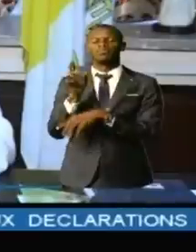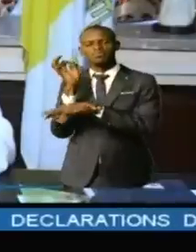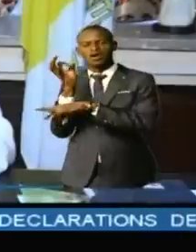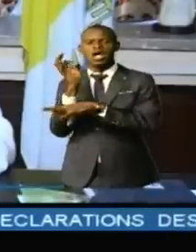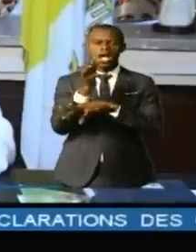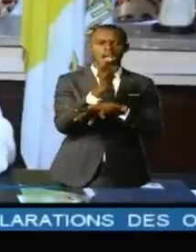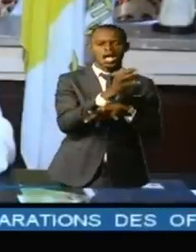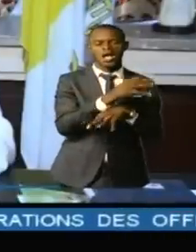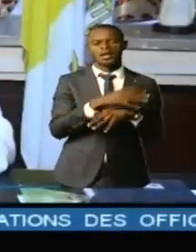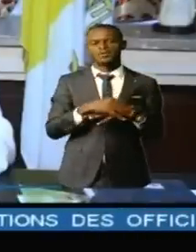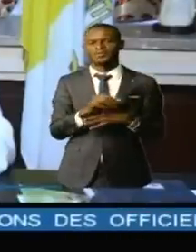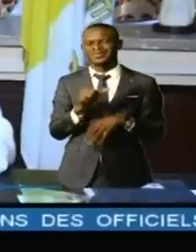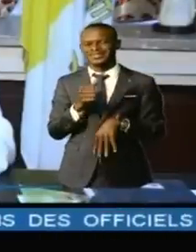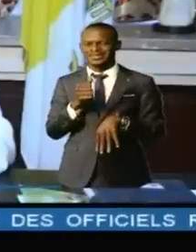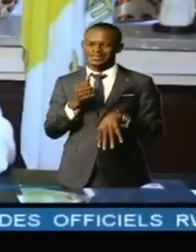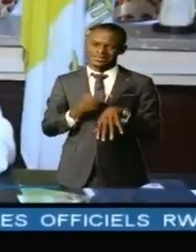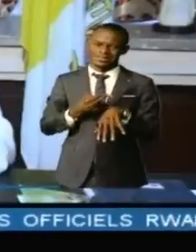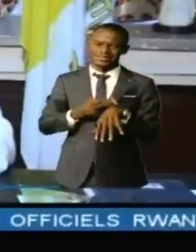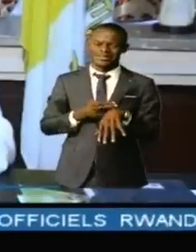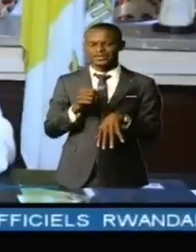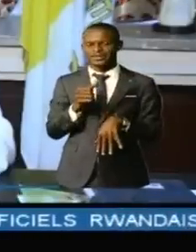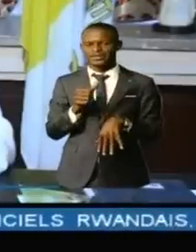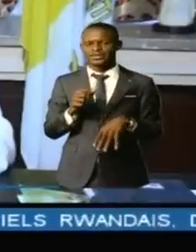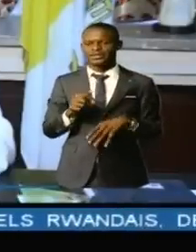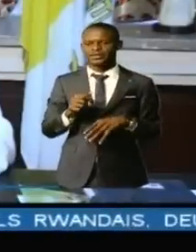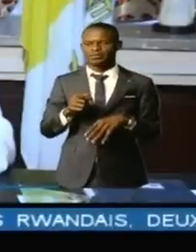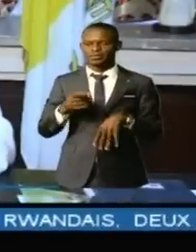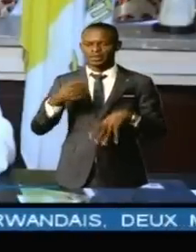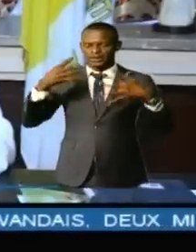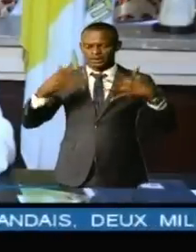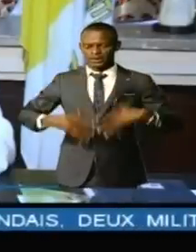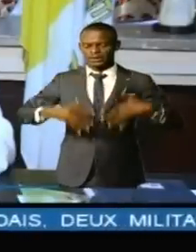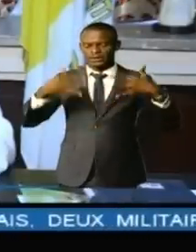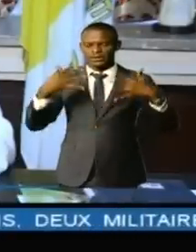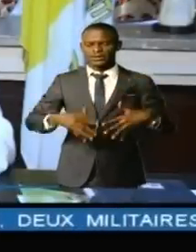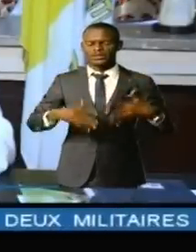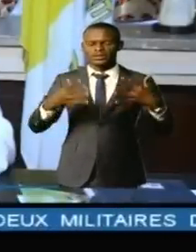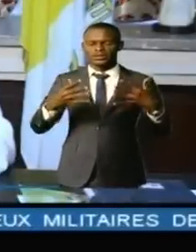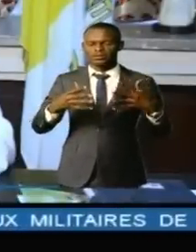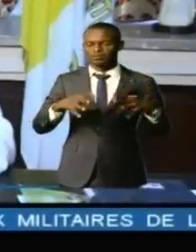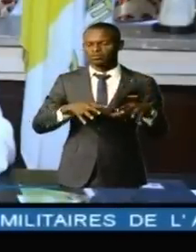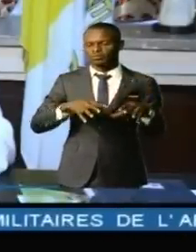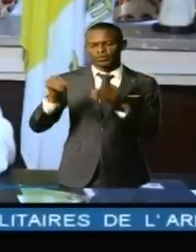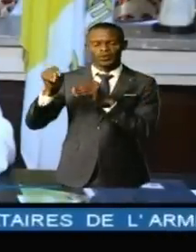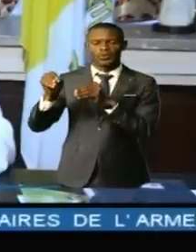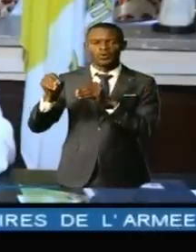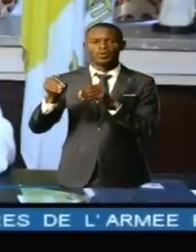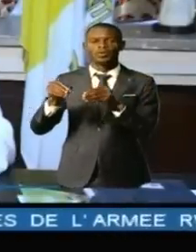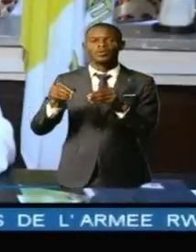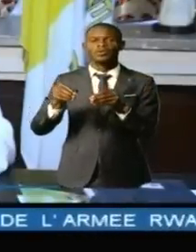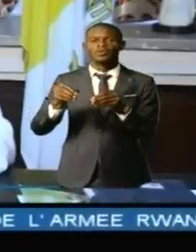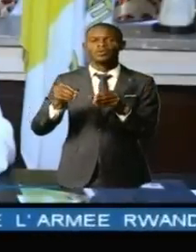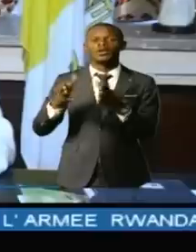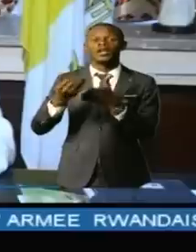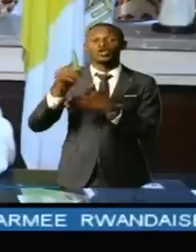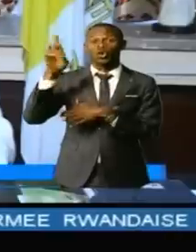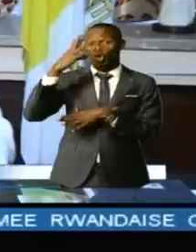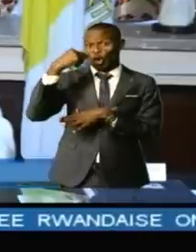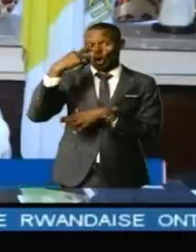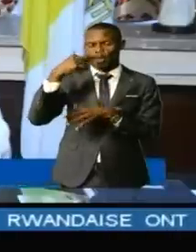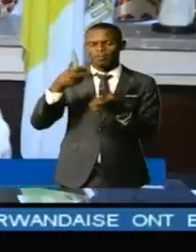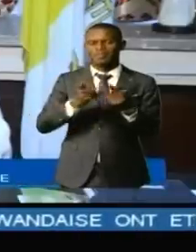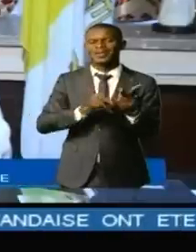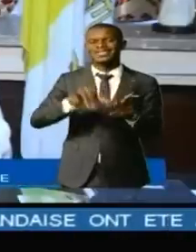Saint-Père. 10h10, cérémonie de départ à l'aéroport international Ndjili de Kinshasa.